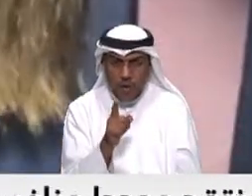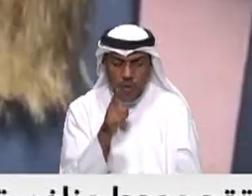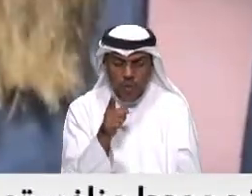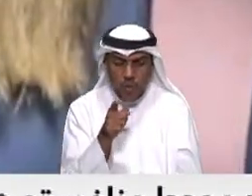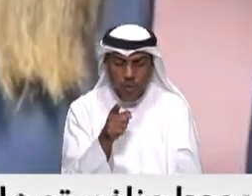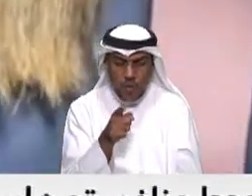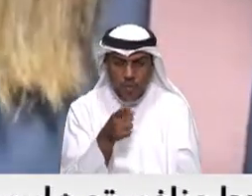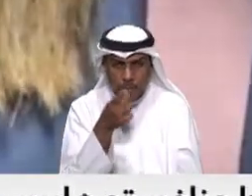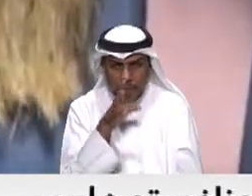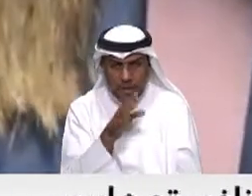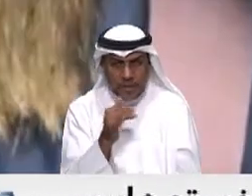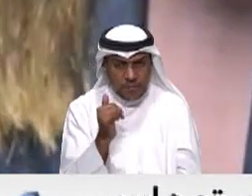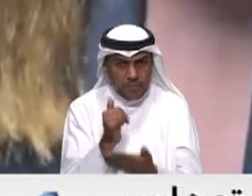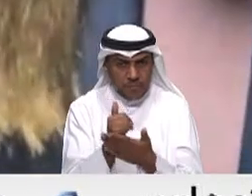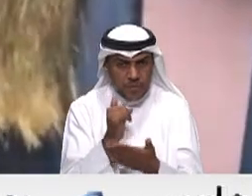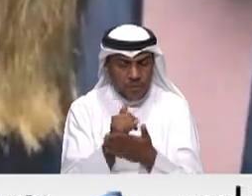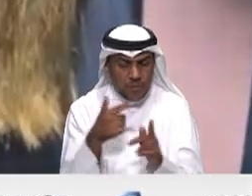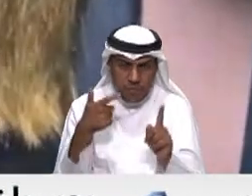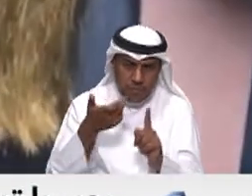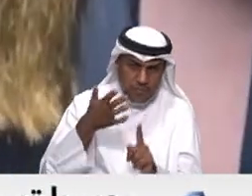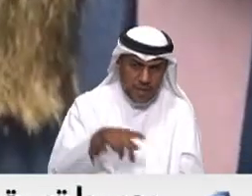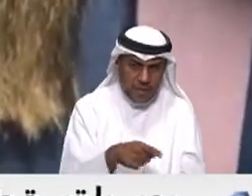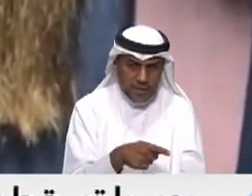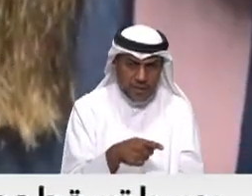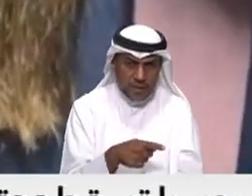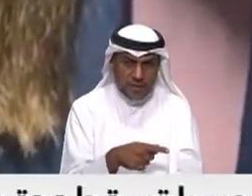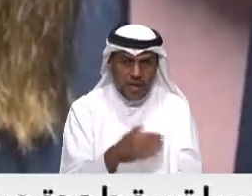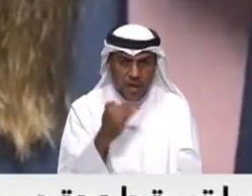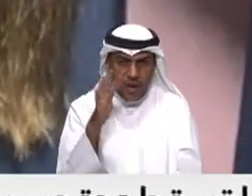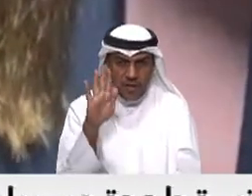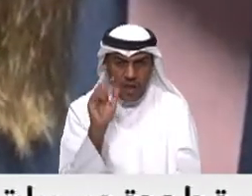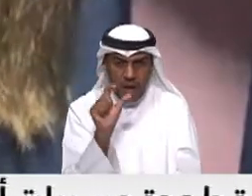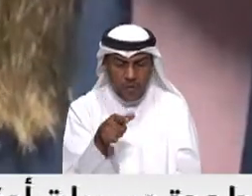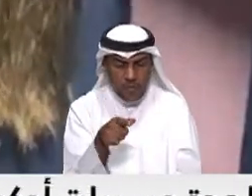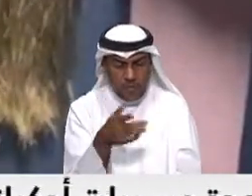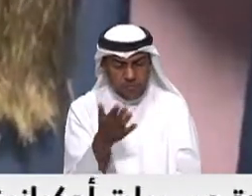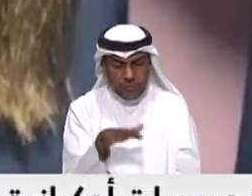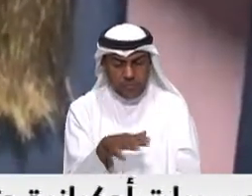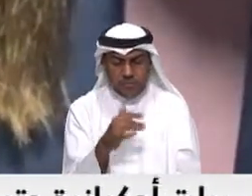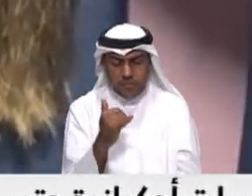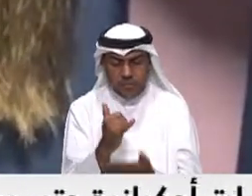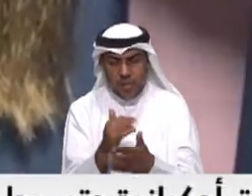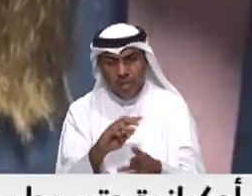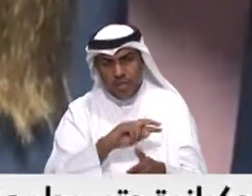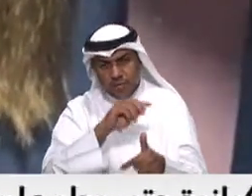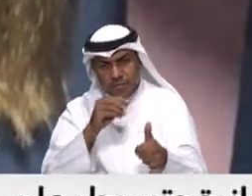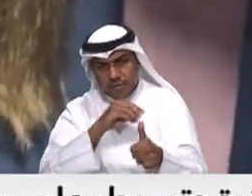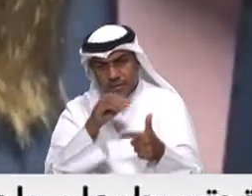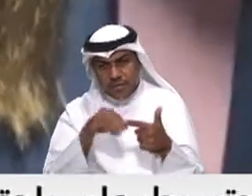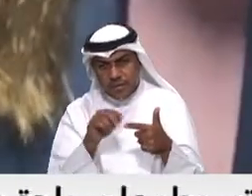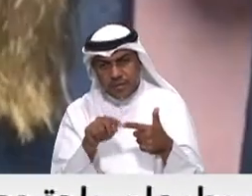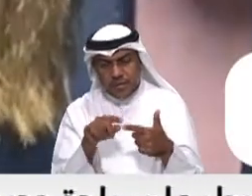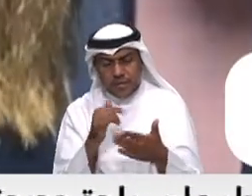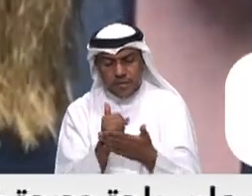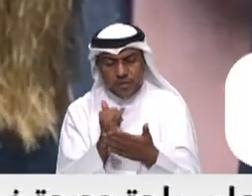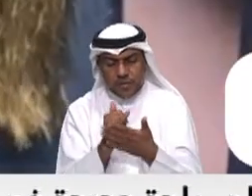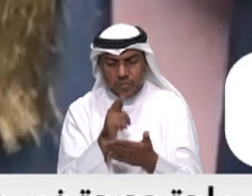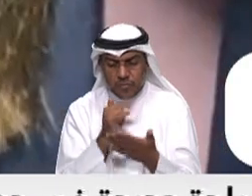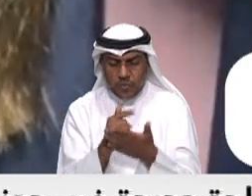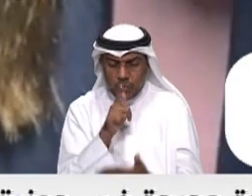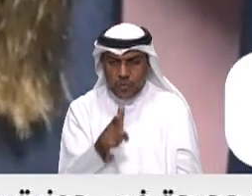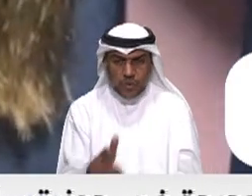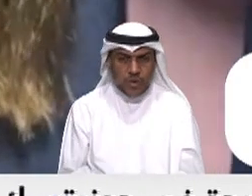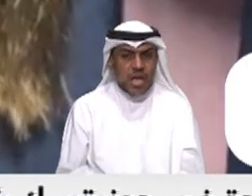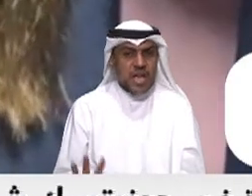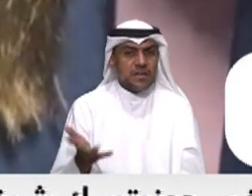بعد مقتل الأمين العام لحزب الله قد فوض رئيس مجلس النواب للتحدث باسمه سياسيا. إذا ما